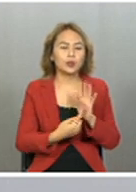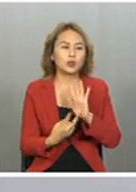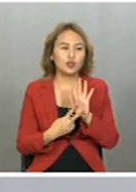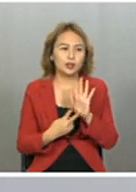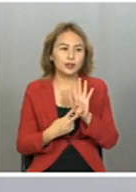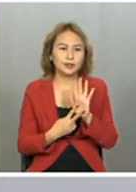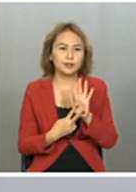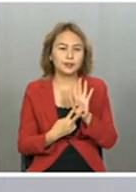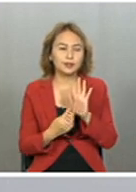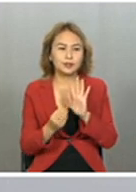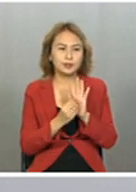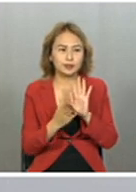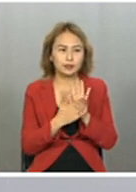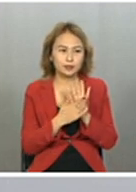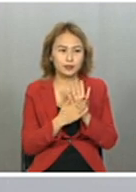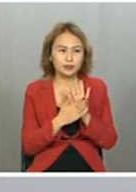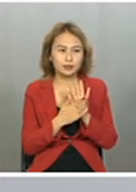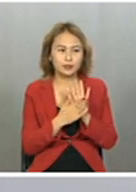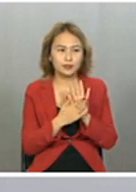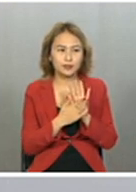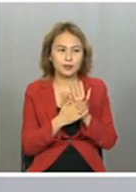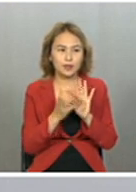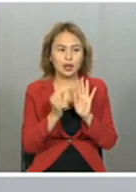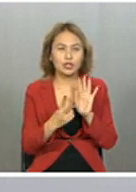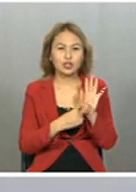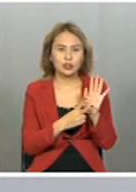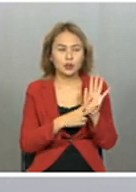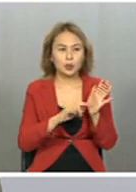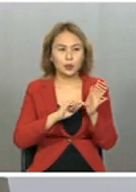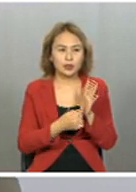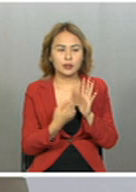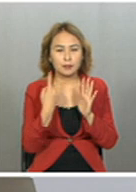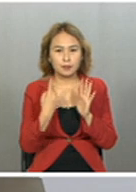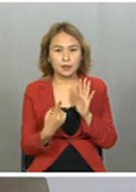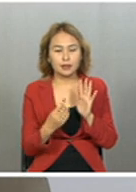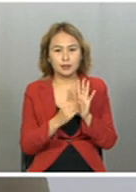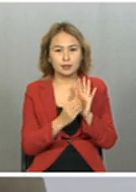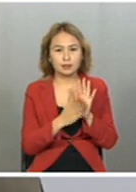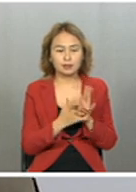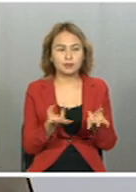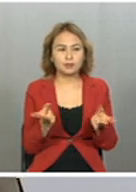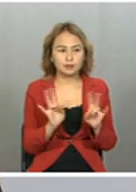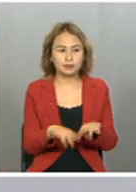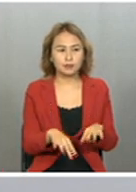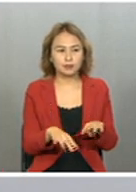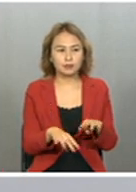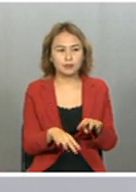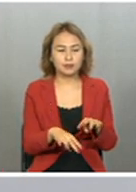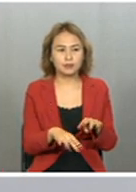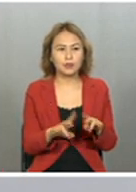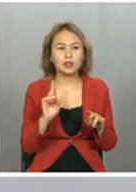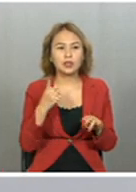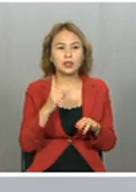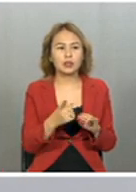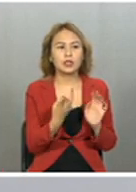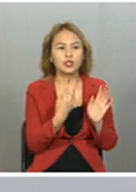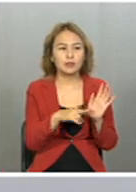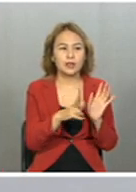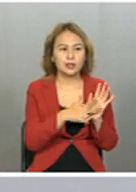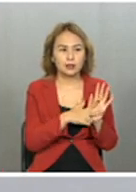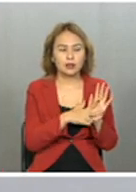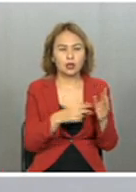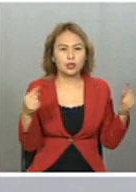көбейтінісі ретінде жазып қоямыз, ал 7-ні 7 мен 1-дің көбейтінісі ретінде жазып қоямыз. Неге мен 28-ді